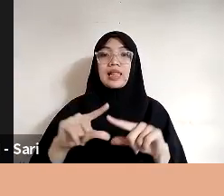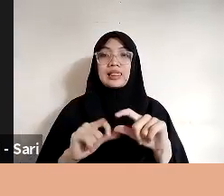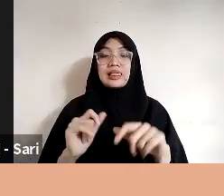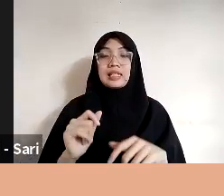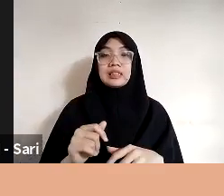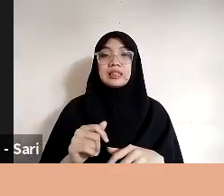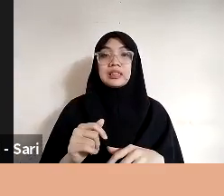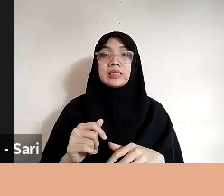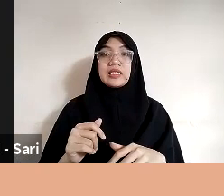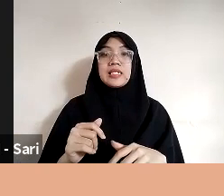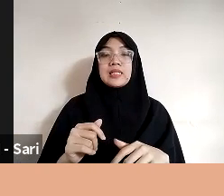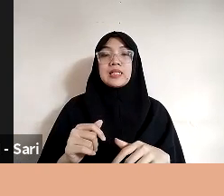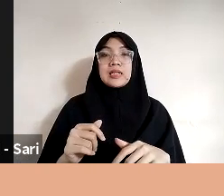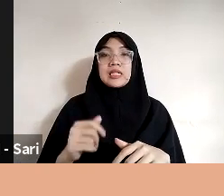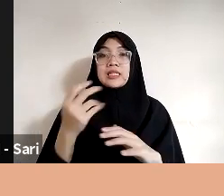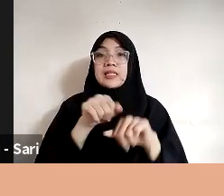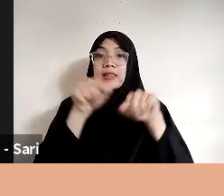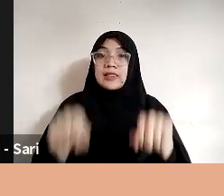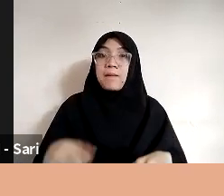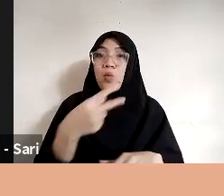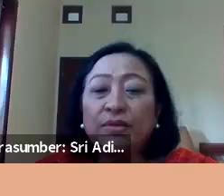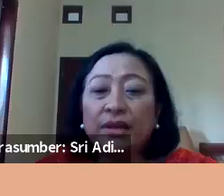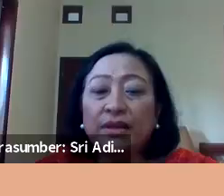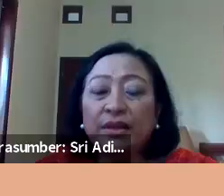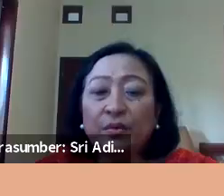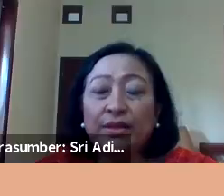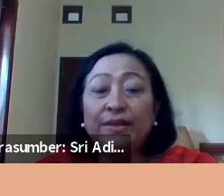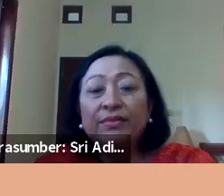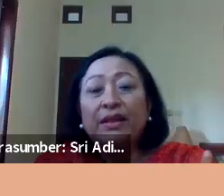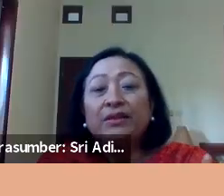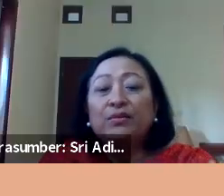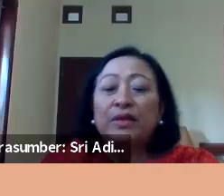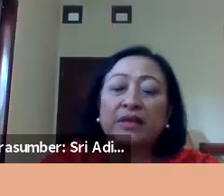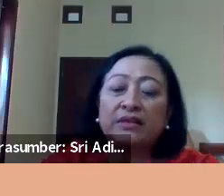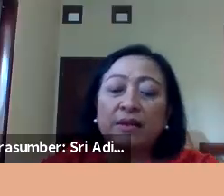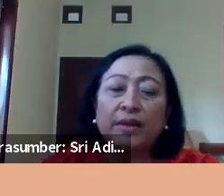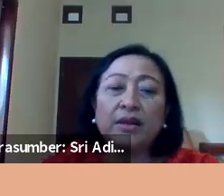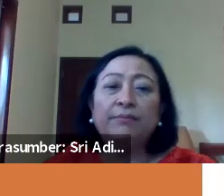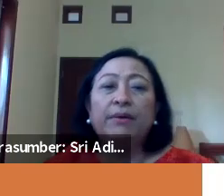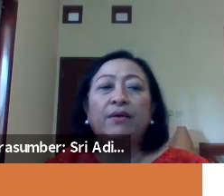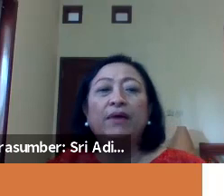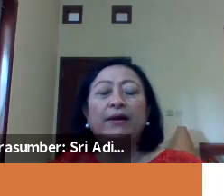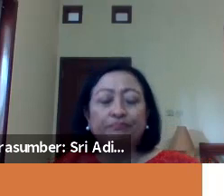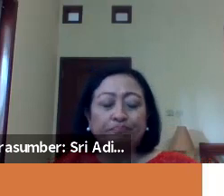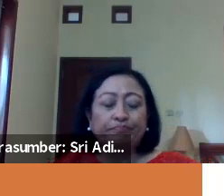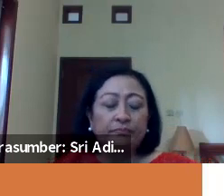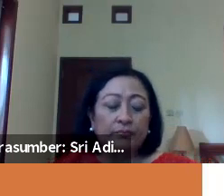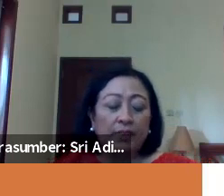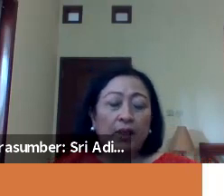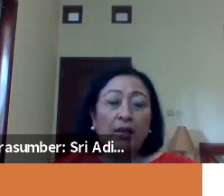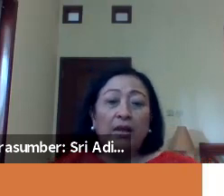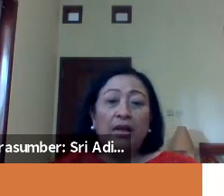sistem keuangan, penyelamatan, dan pemulihan ekonomi. Nanti sudah saya sampaikan bahwa